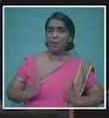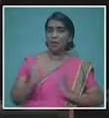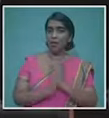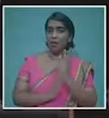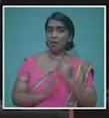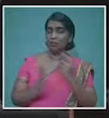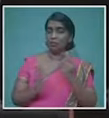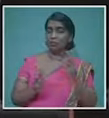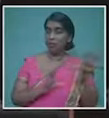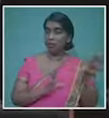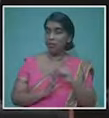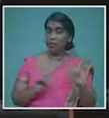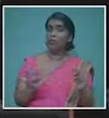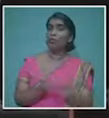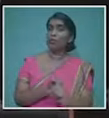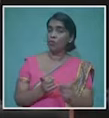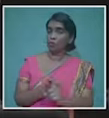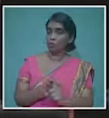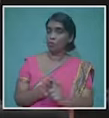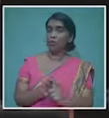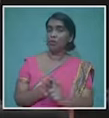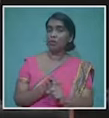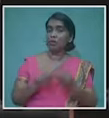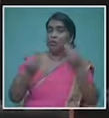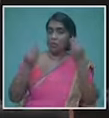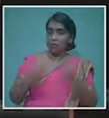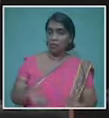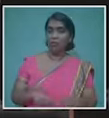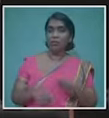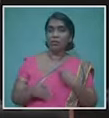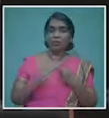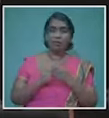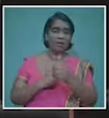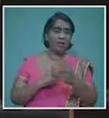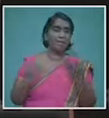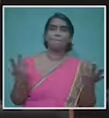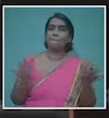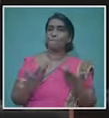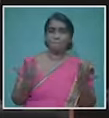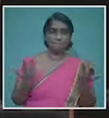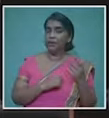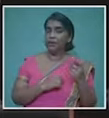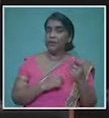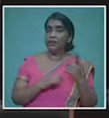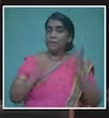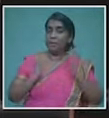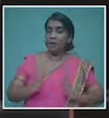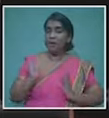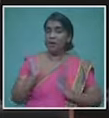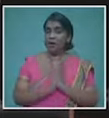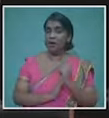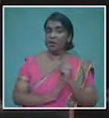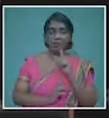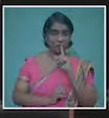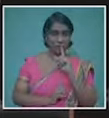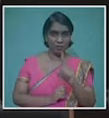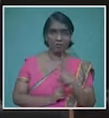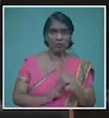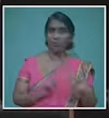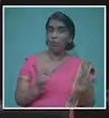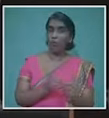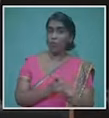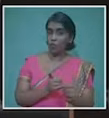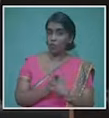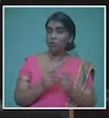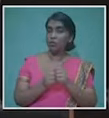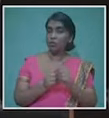นะประชันดาตัวเอตอาราจิกาตัวเอตเอติการันเบ้หิมิกามคีเอล่าประชันดาครียา